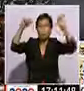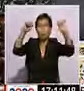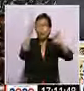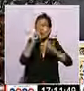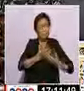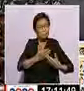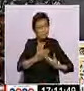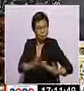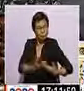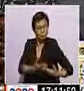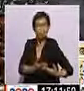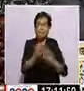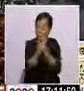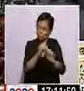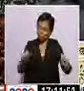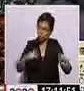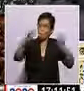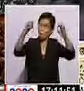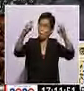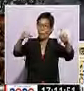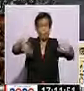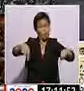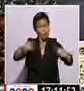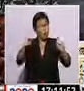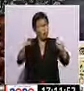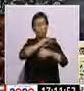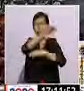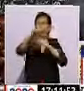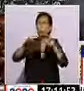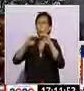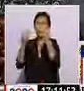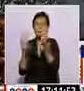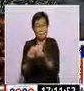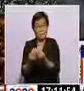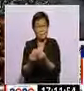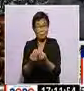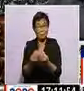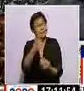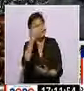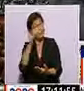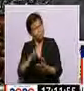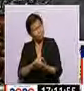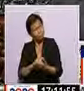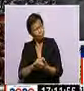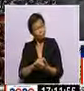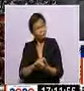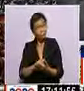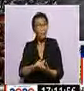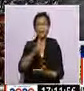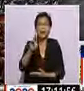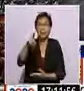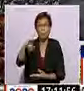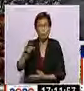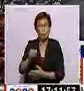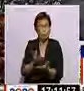kerajaan komited untuk menyediakan pendidikan yang berkualiti kepada segenap lapisan masyarakat. Sehubungan itu, Kementerian